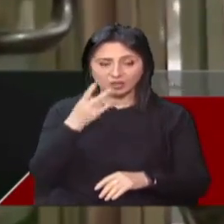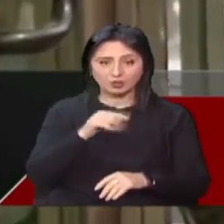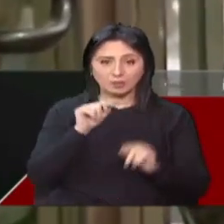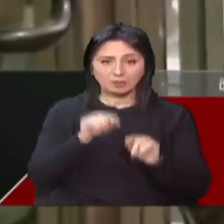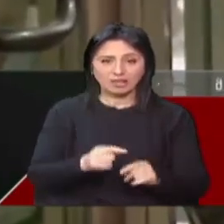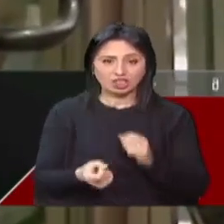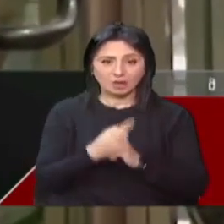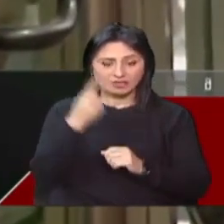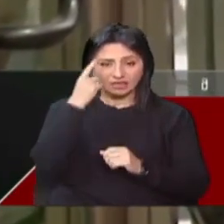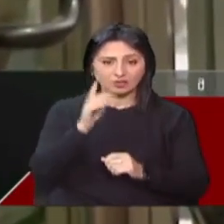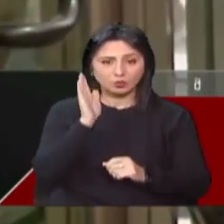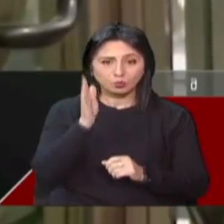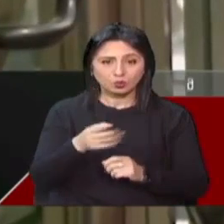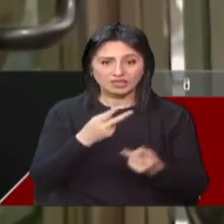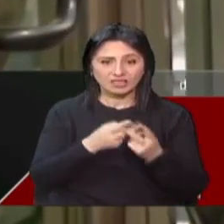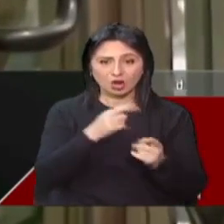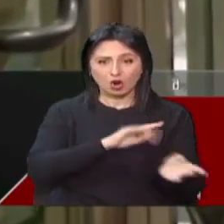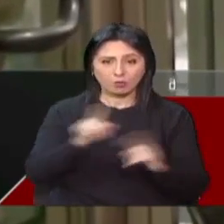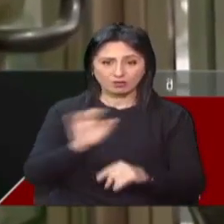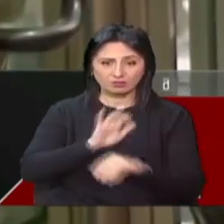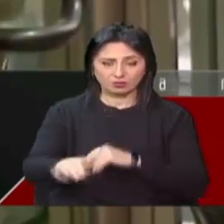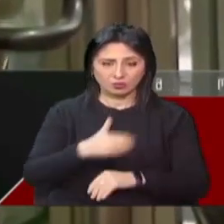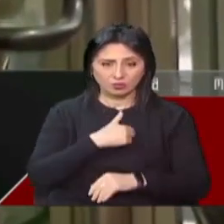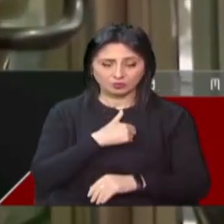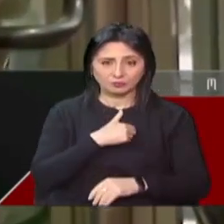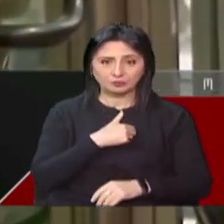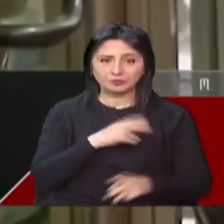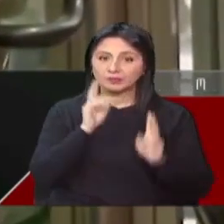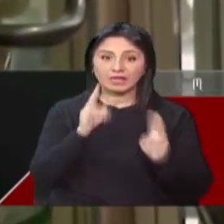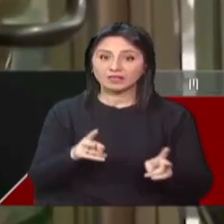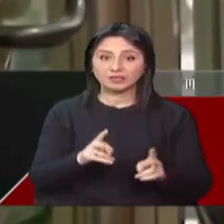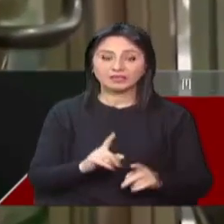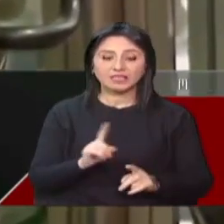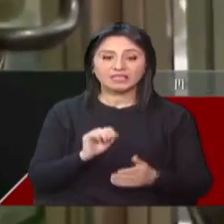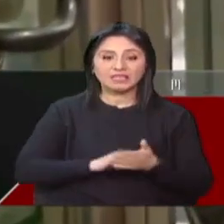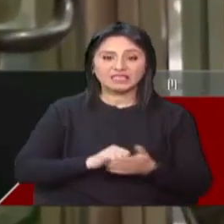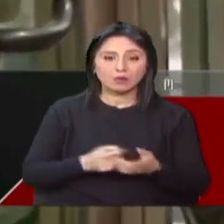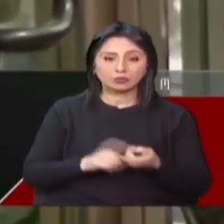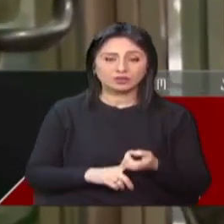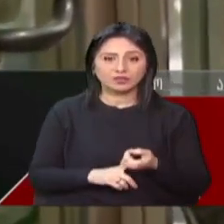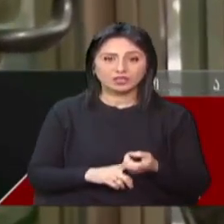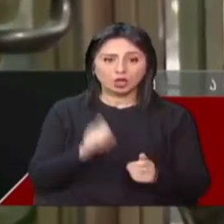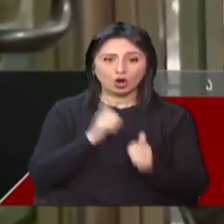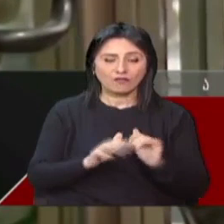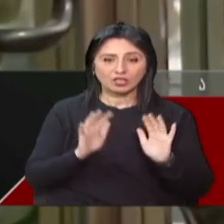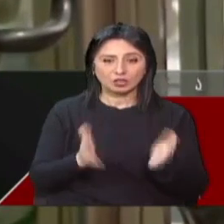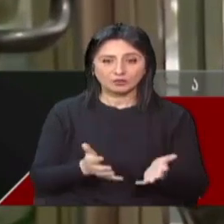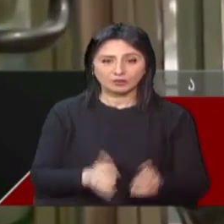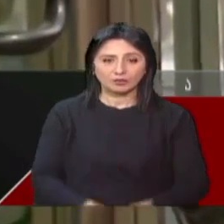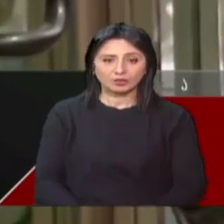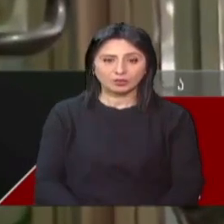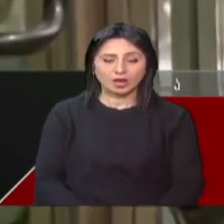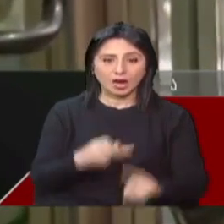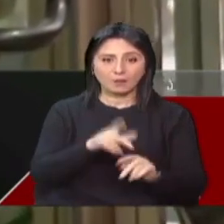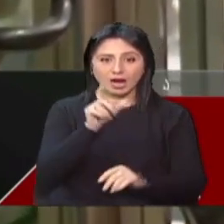მაშინვე გამიჩნდა აზრი რომ აპირებენ ციხეში დაბრუნებას. არ ვიცი რის საფუძველზე. ყოველ შემთხვევაში